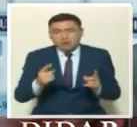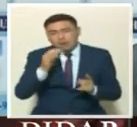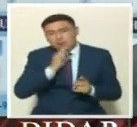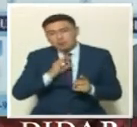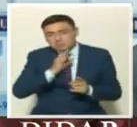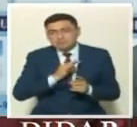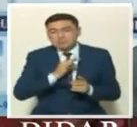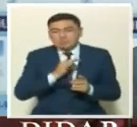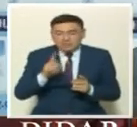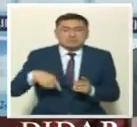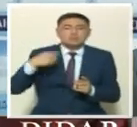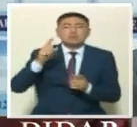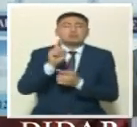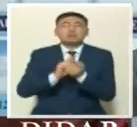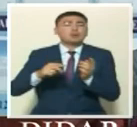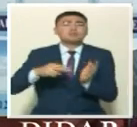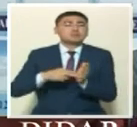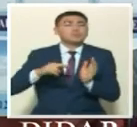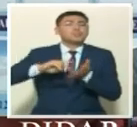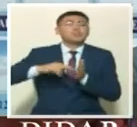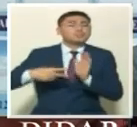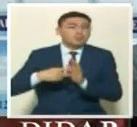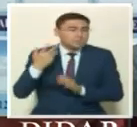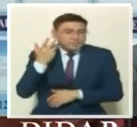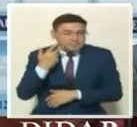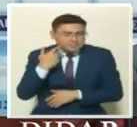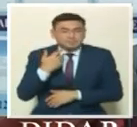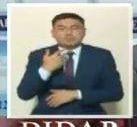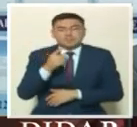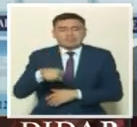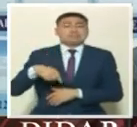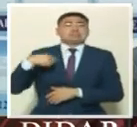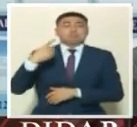лекарственные средства. Следующие изменения планируются в следующем году.